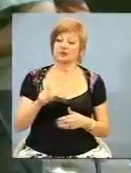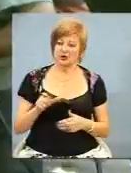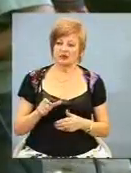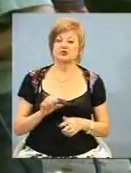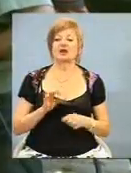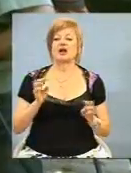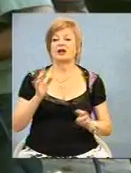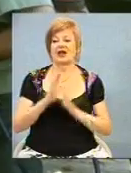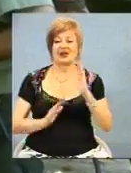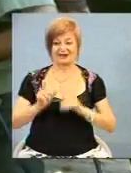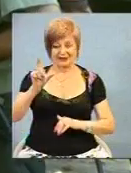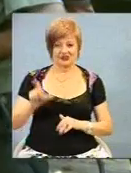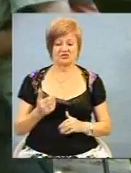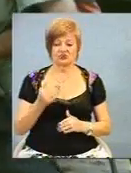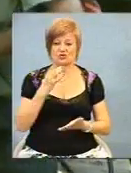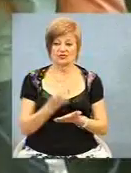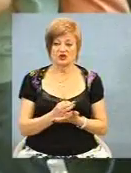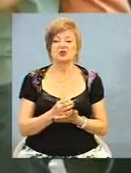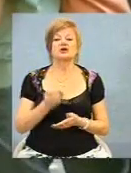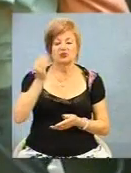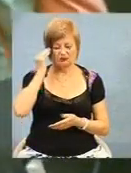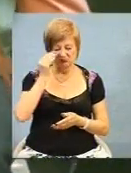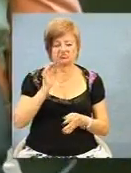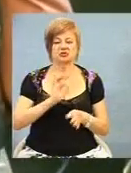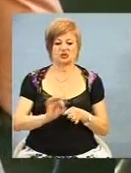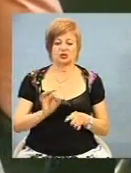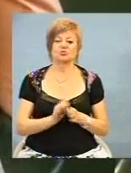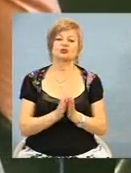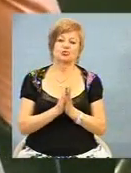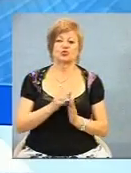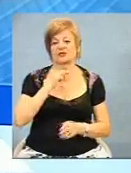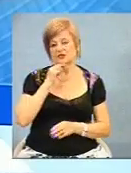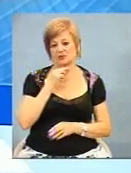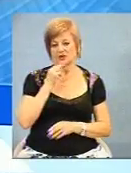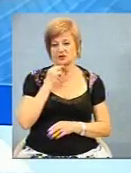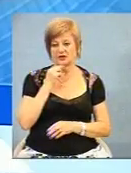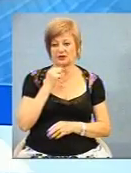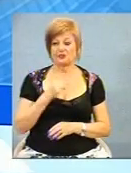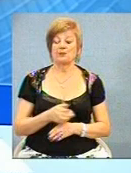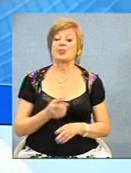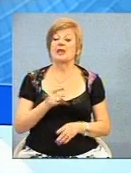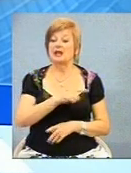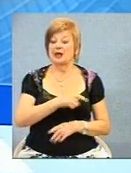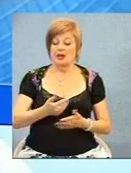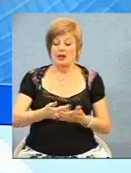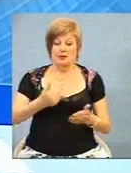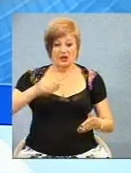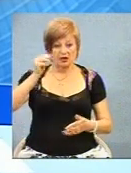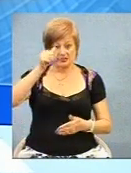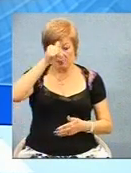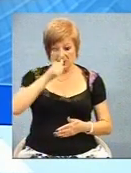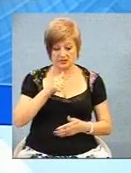впевнений. Збільшення відповідальності навіть за ненавмисний підпал змусило б людей бути обачнішими. За місяць до навчального року у